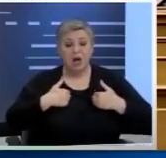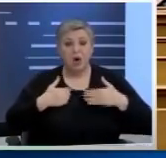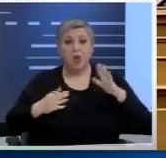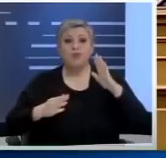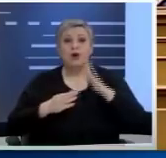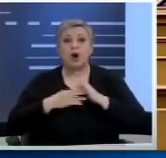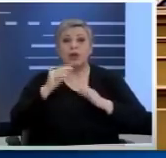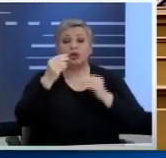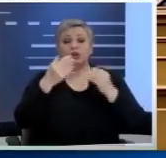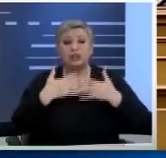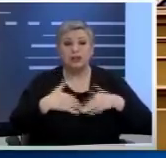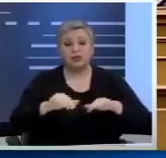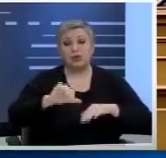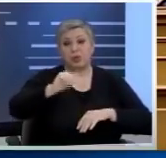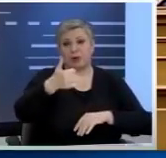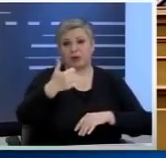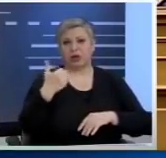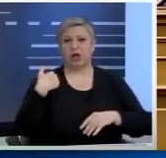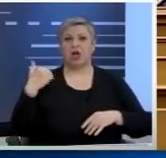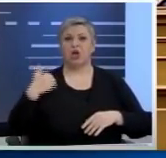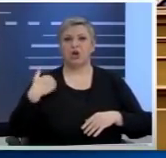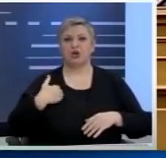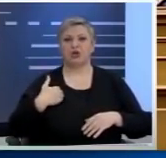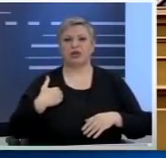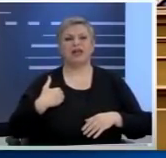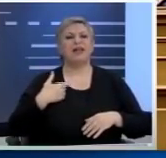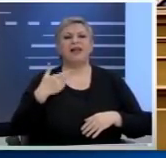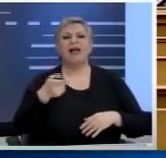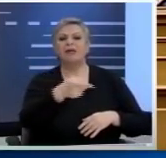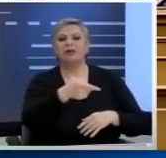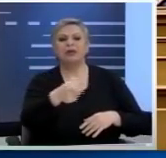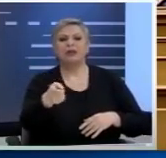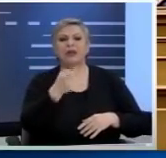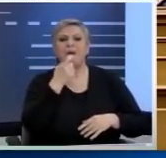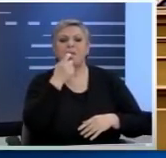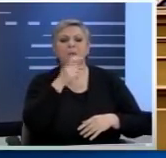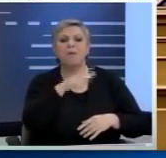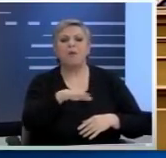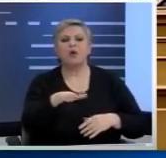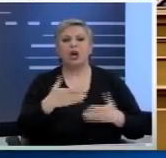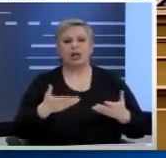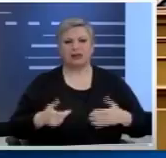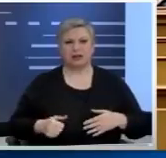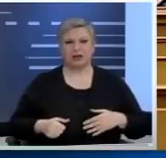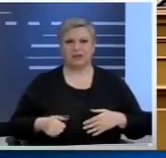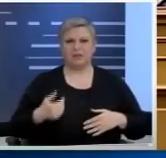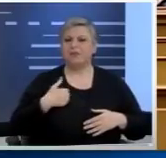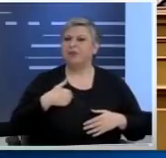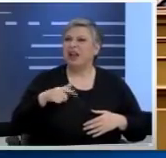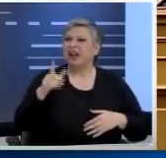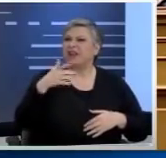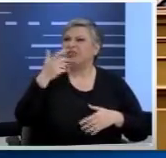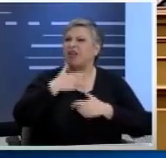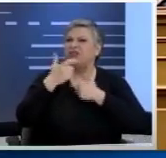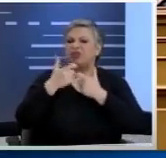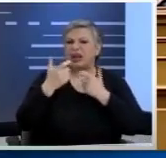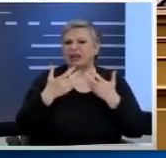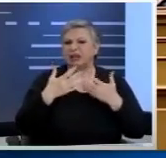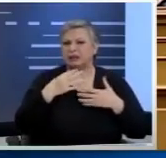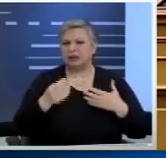ζητάτε το λόγο. Γιατί ουρλιάζετε? Δεν μιλάτε σε κάθε συνάδελφο. Γιατί ουρλιάζετε? Δεν ουρλιάζω, σας